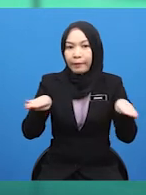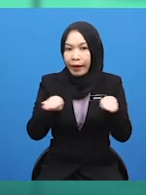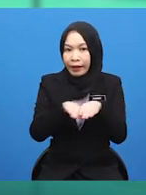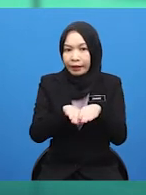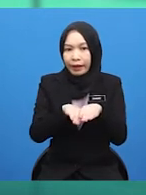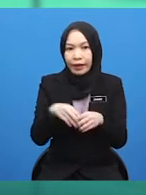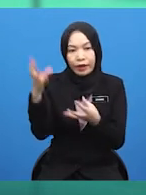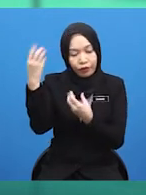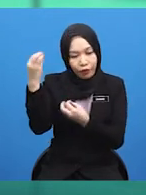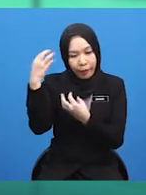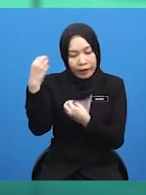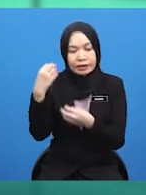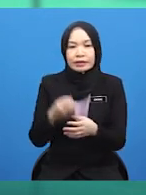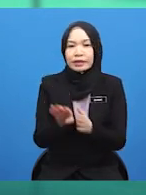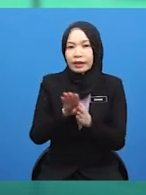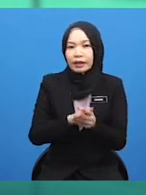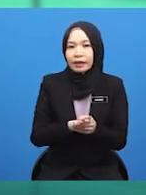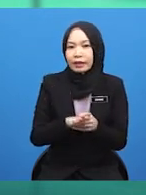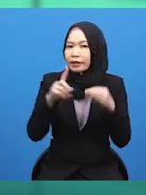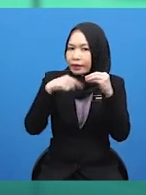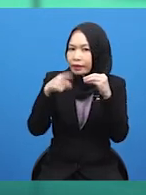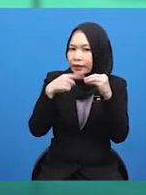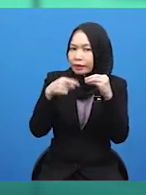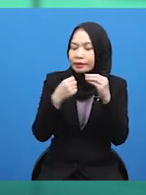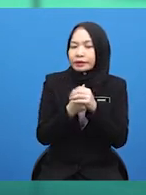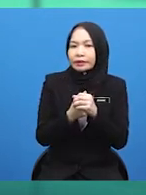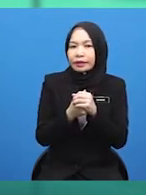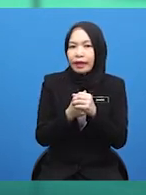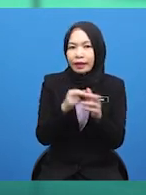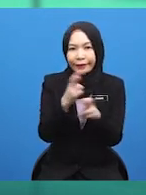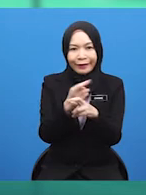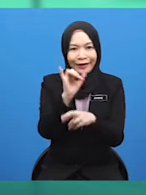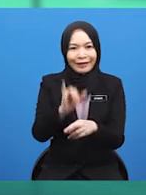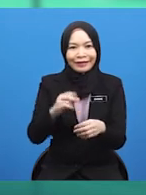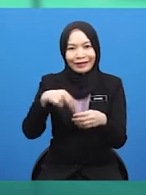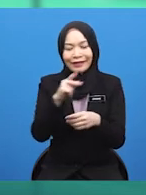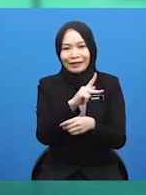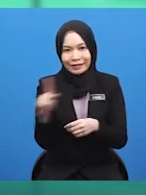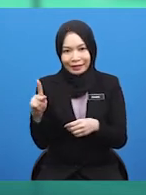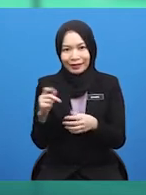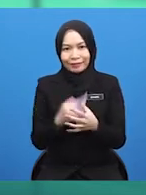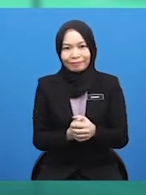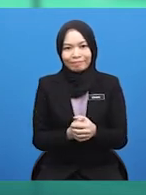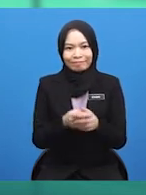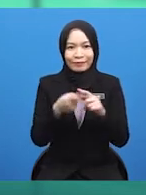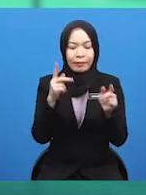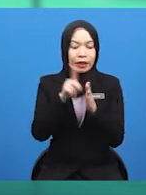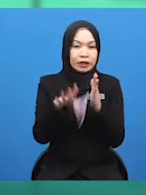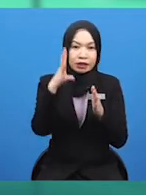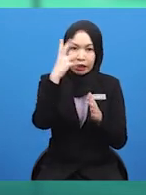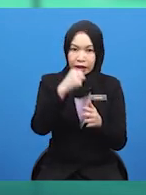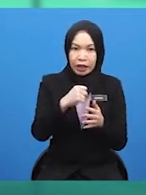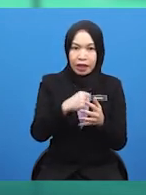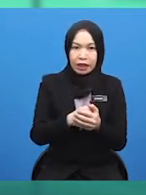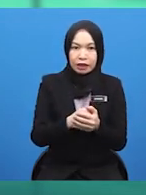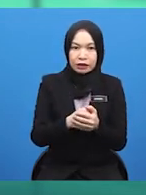informasi berkaitan perekaan yang dihasilkan. Maksudnya nilai estetik tu lebih kepada kecantikan kan? Ya, dia lebih